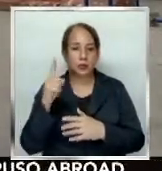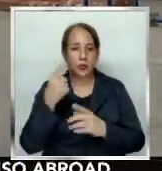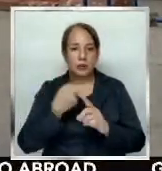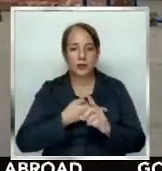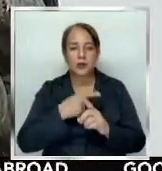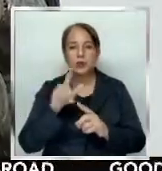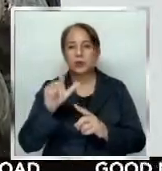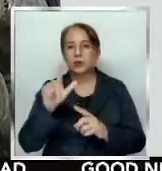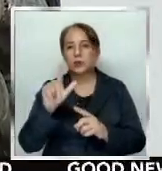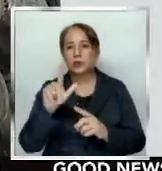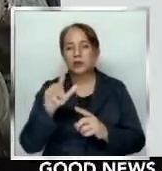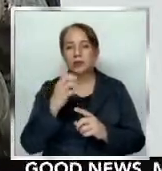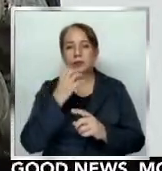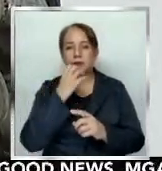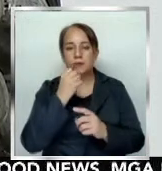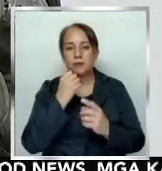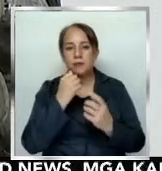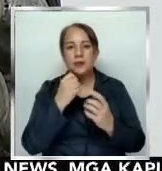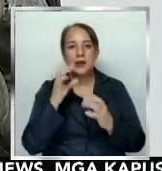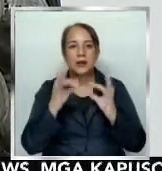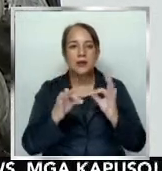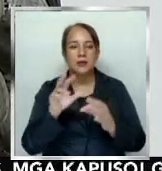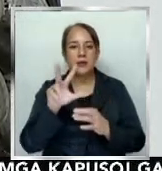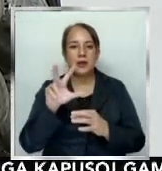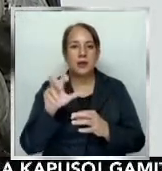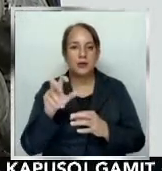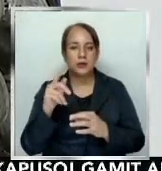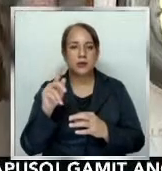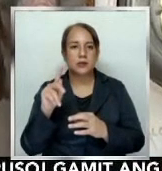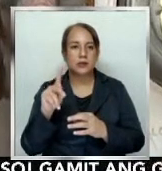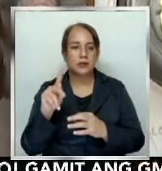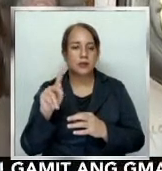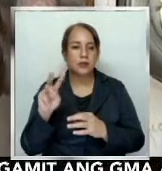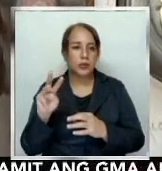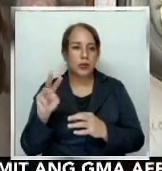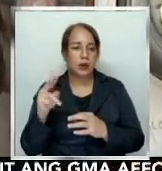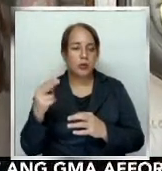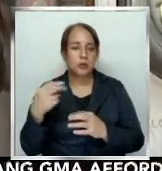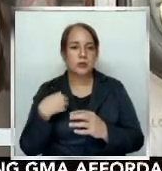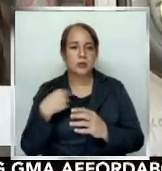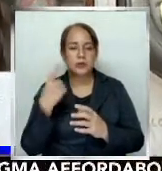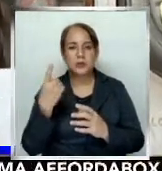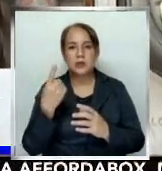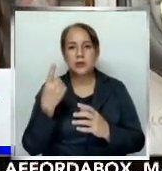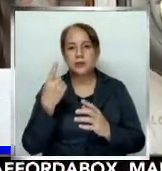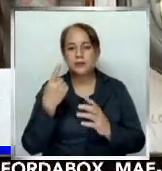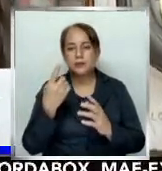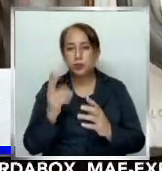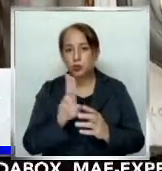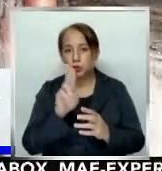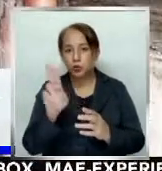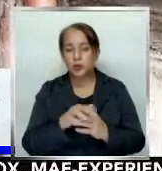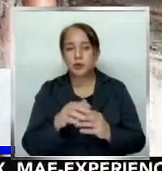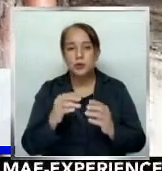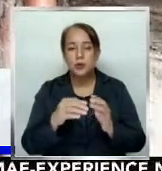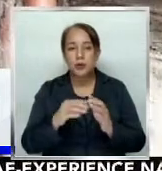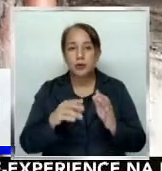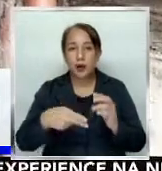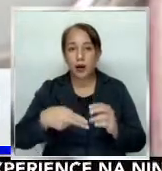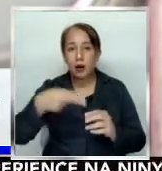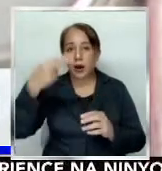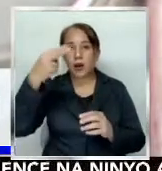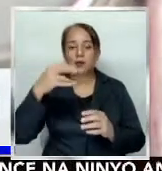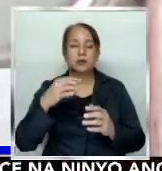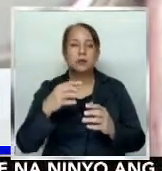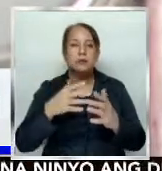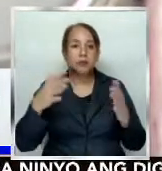ang matitipid kung 300 kilowatt hours sa isang buwan ang nakukonsumo. Habang tumataas ang konsumo, lumalaki rin ang nababawas